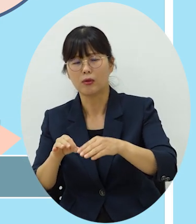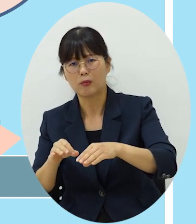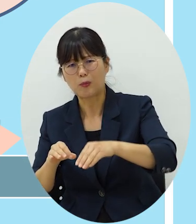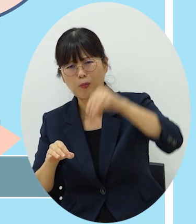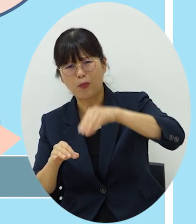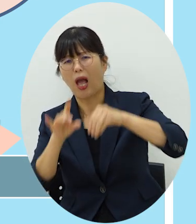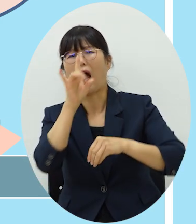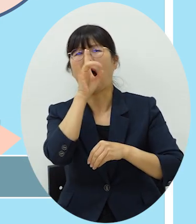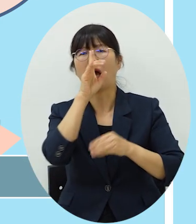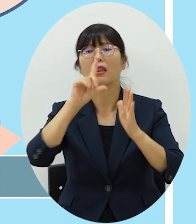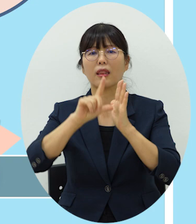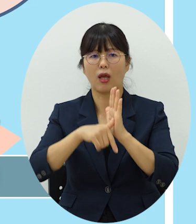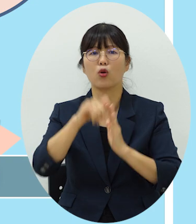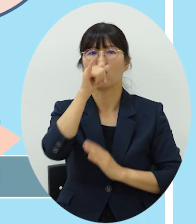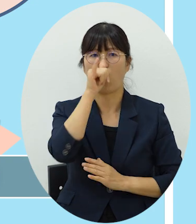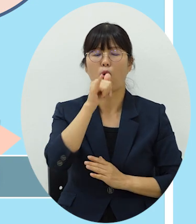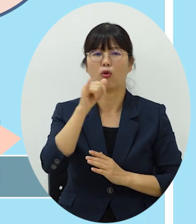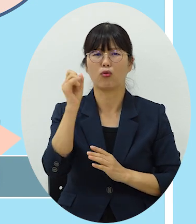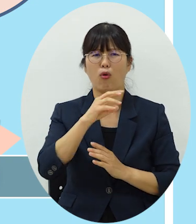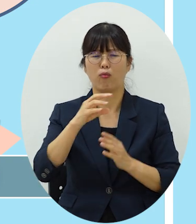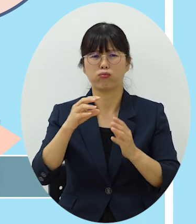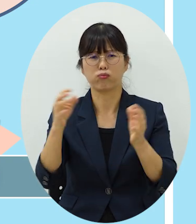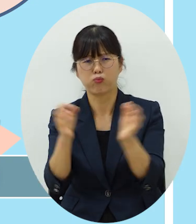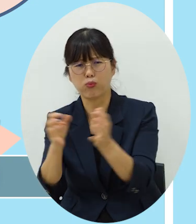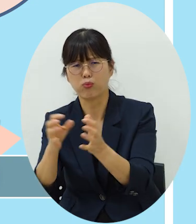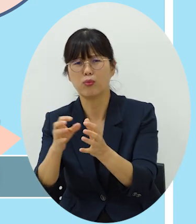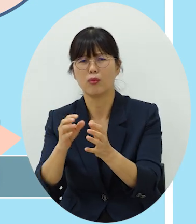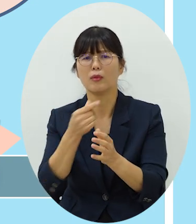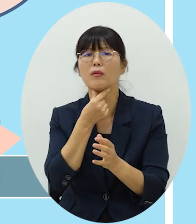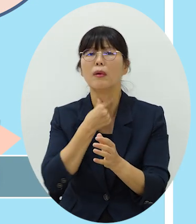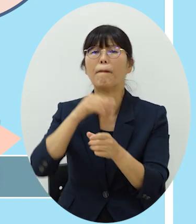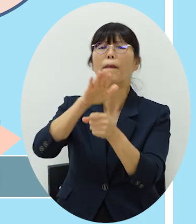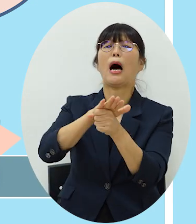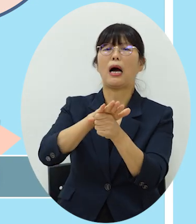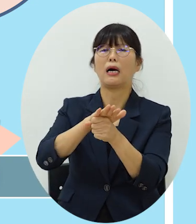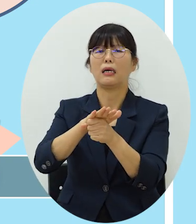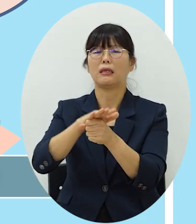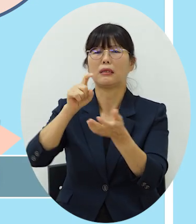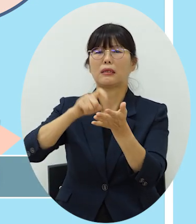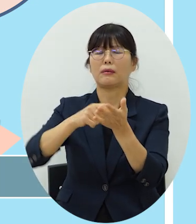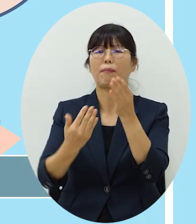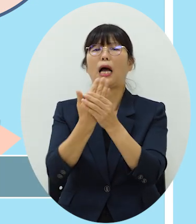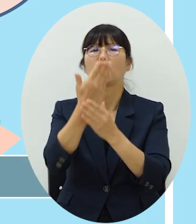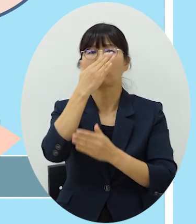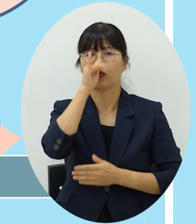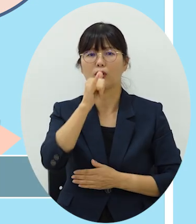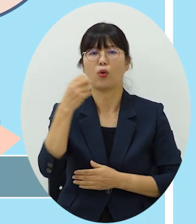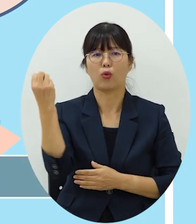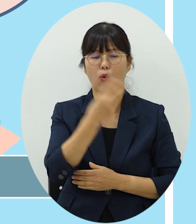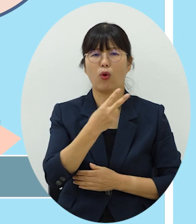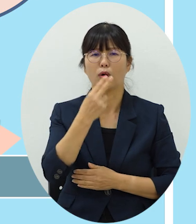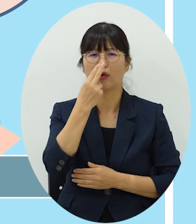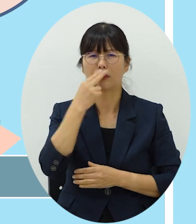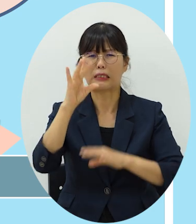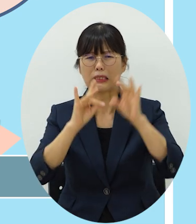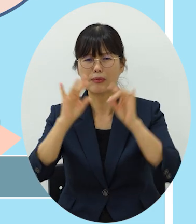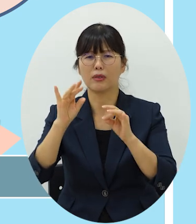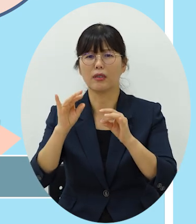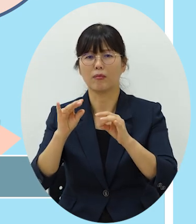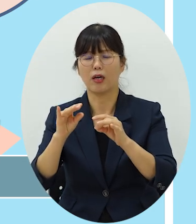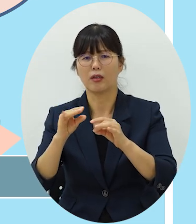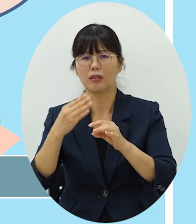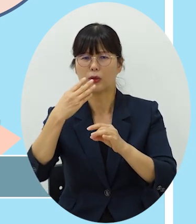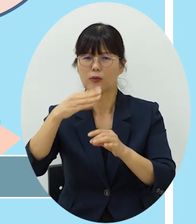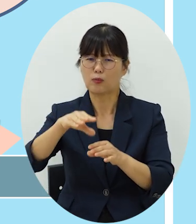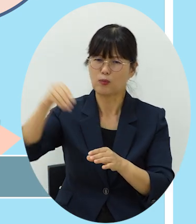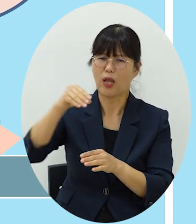잘 되지 않는 경우가 있고 덩어리가 되어 기도를 막아 응급 상황이 발생할 수도 있습니다. 또한 분비물이 끈적해 흡인이 잘